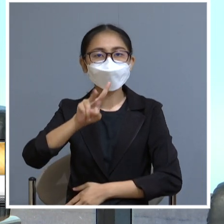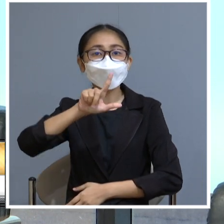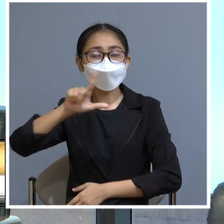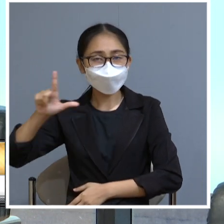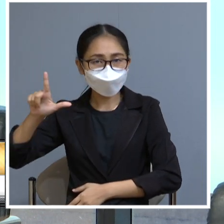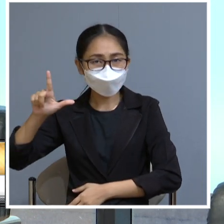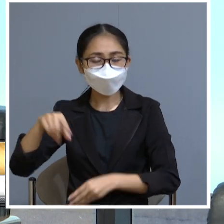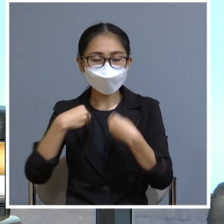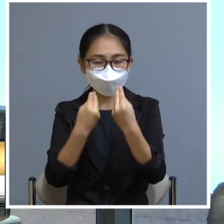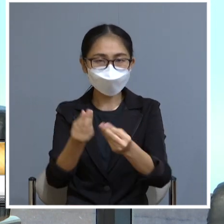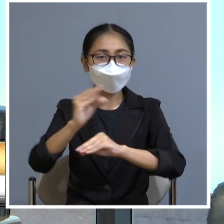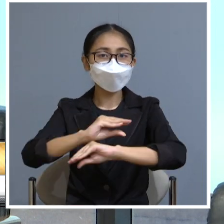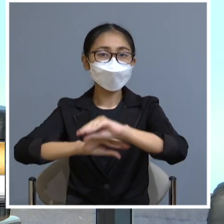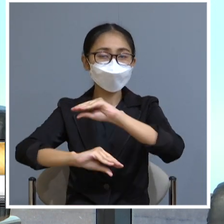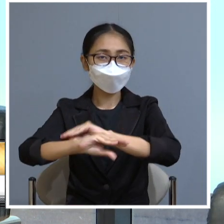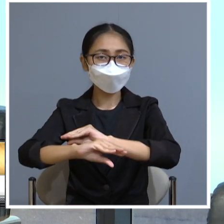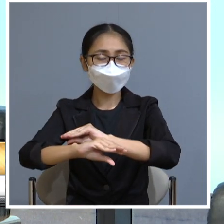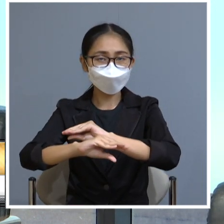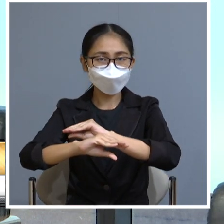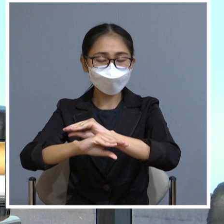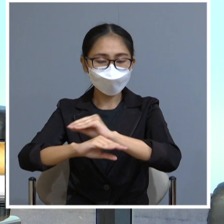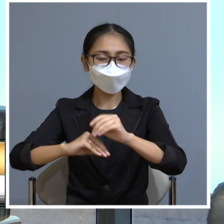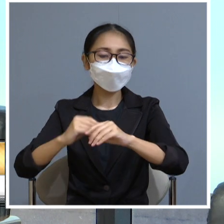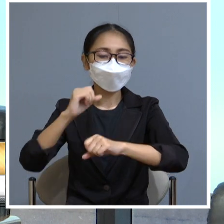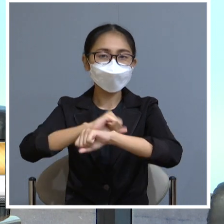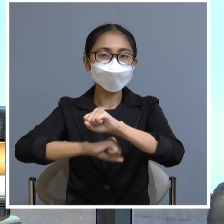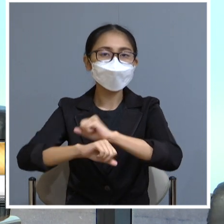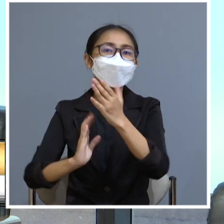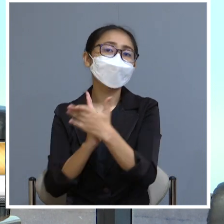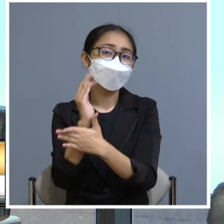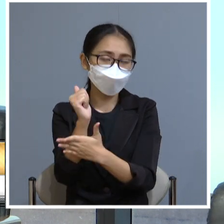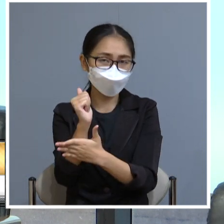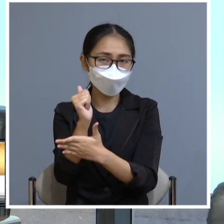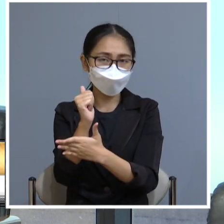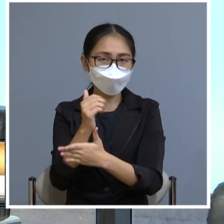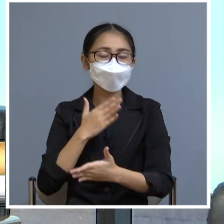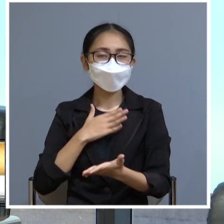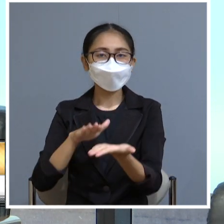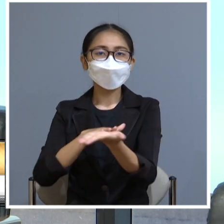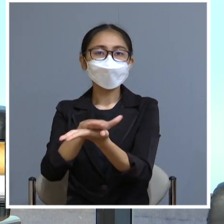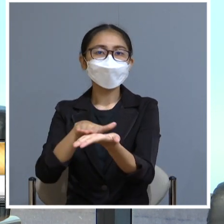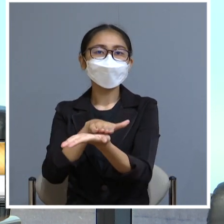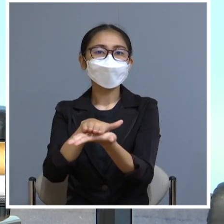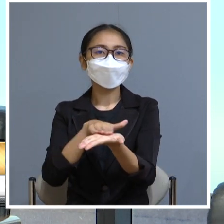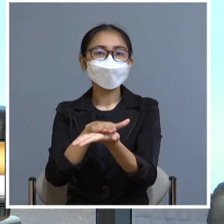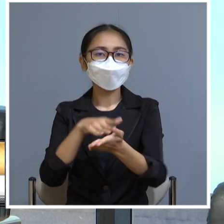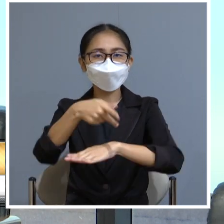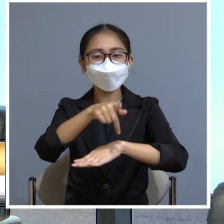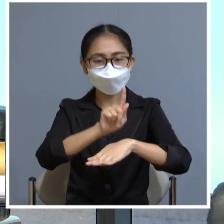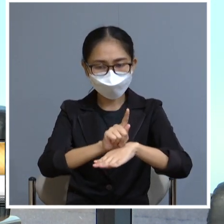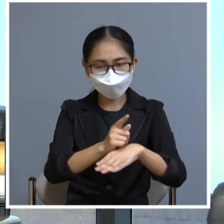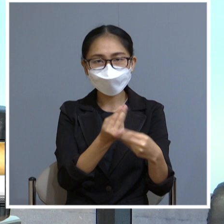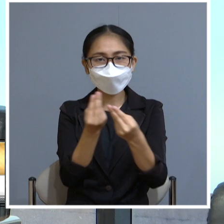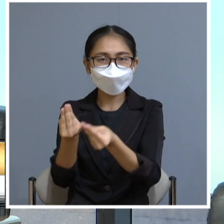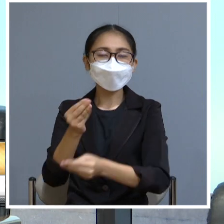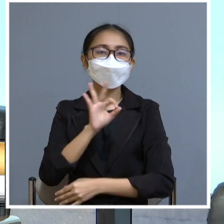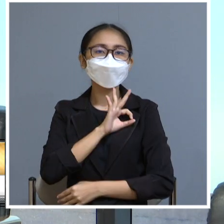ทำให้โครงการไฟน้ำล้นทบนหงหวงนั้สำเร็ใหจงได้กต้องกขออภัยAss ท่านประทานผ่านไปย ท่าน